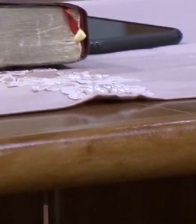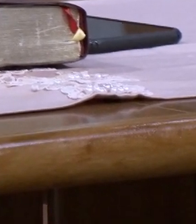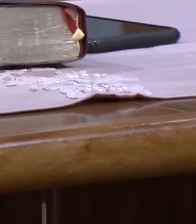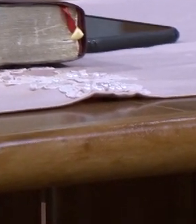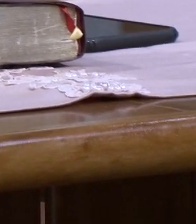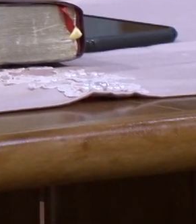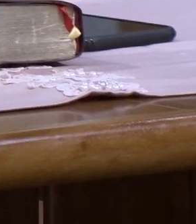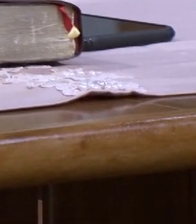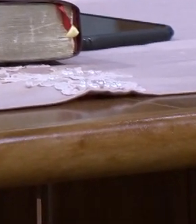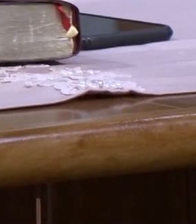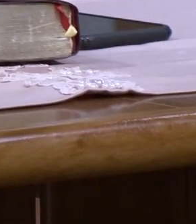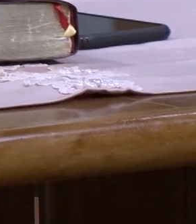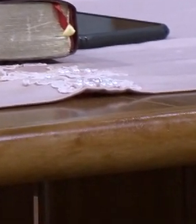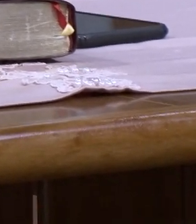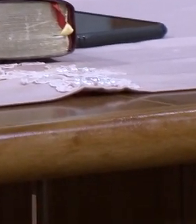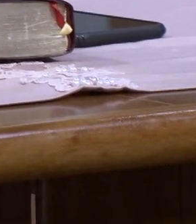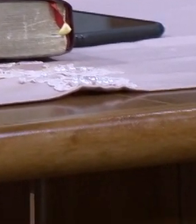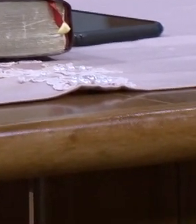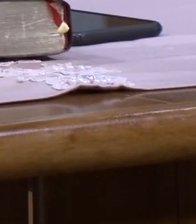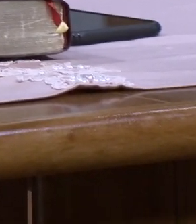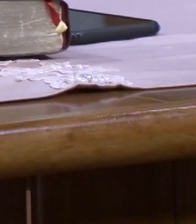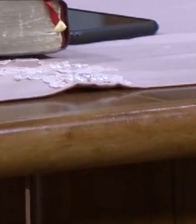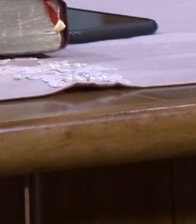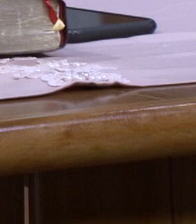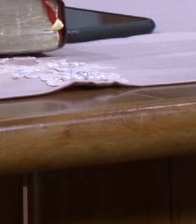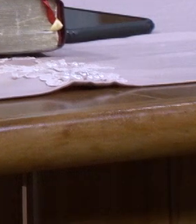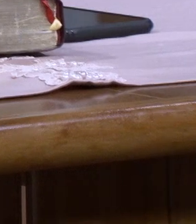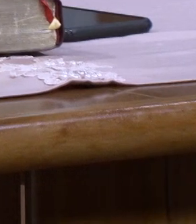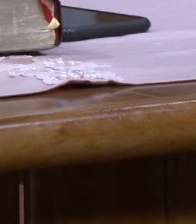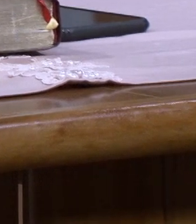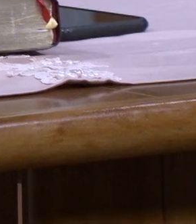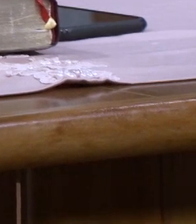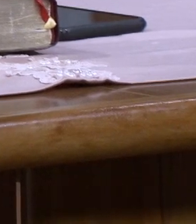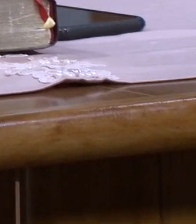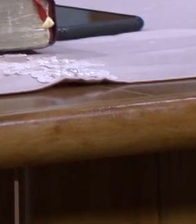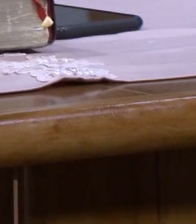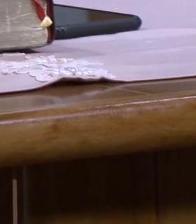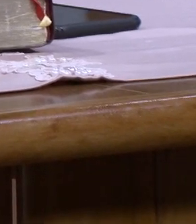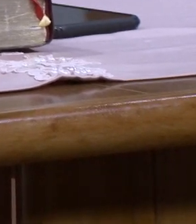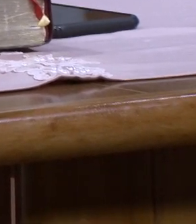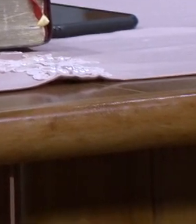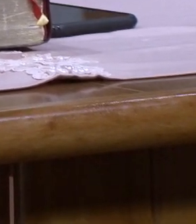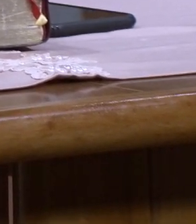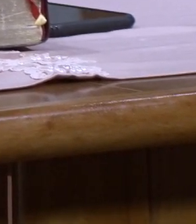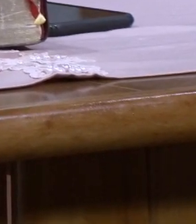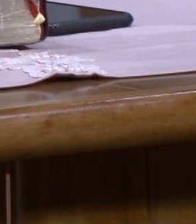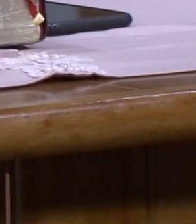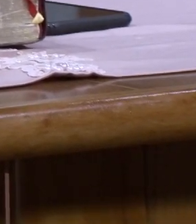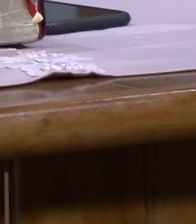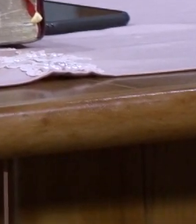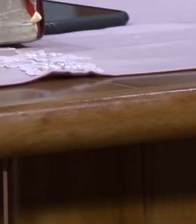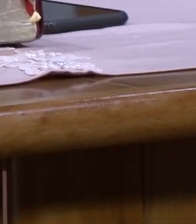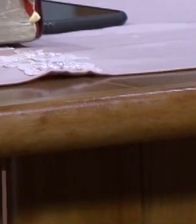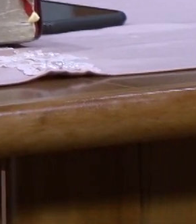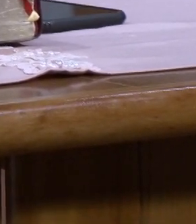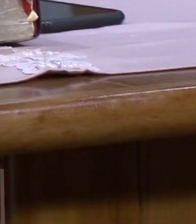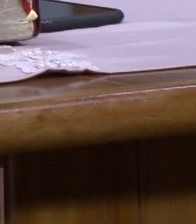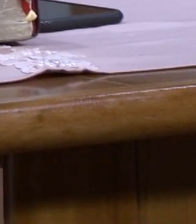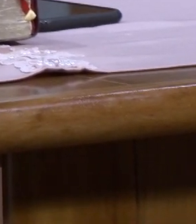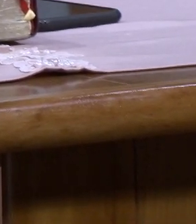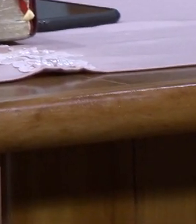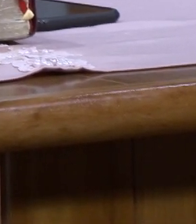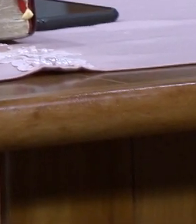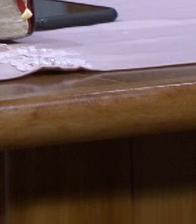nos péchés et par l'opération de ton Saint-Esprit dans nos vies, que nous ayons une profonde communion avec toi. Et ainsi,